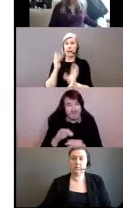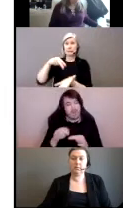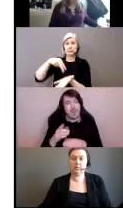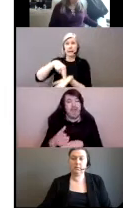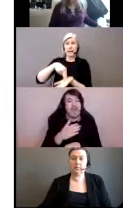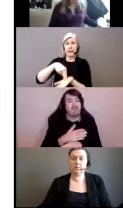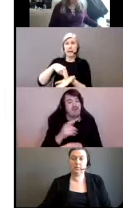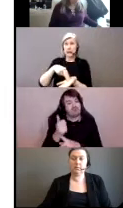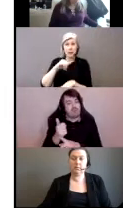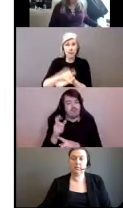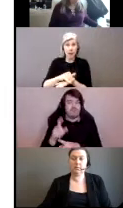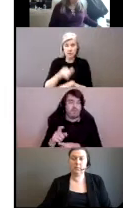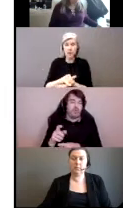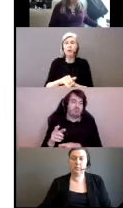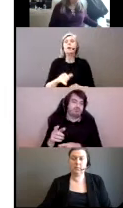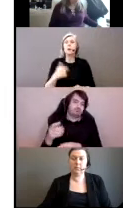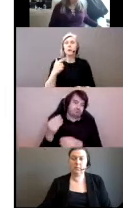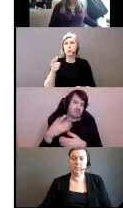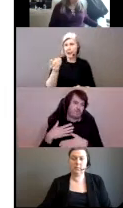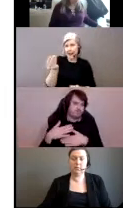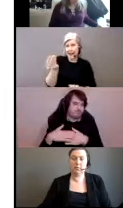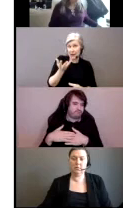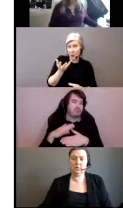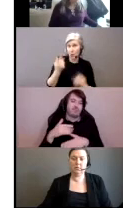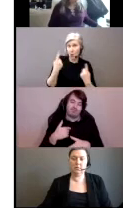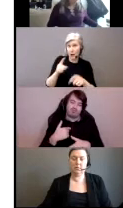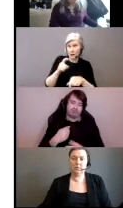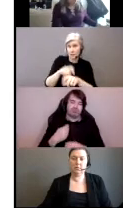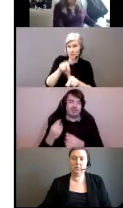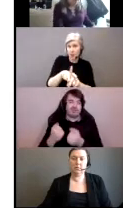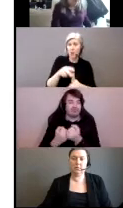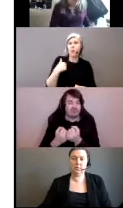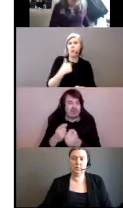préalable. Nous aurons alors le soutien nécessaire.